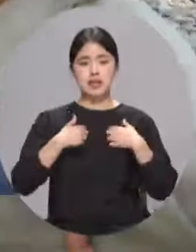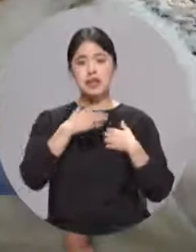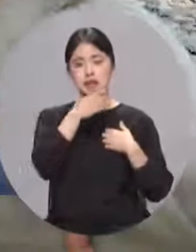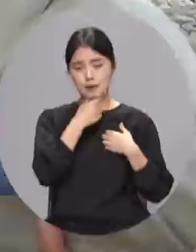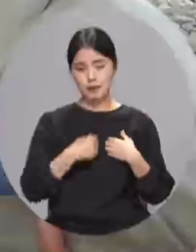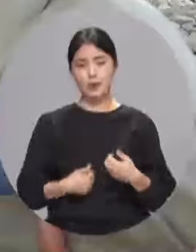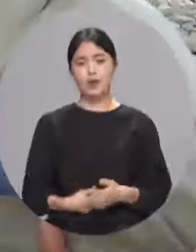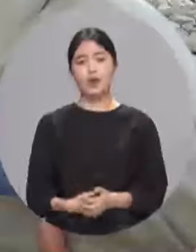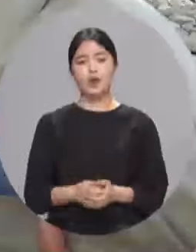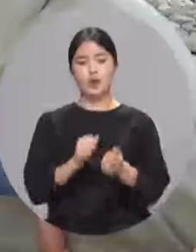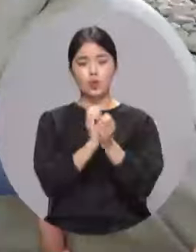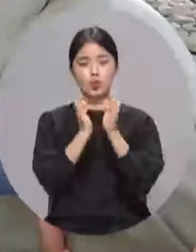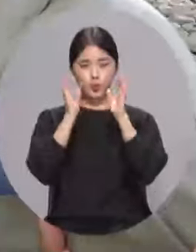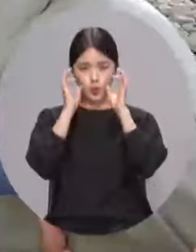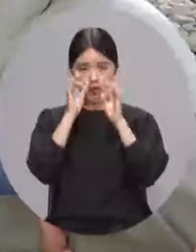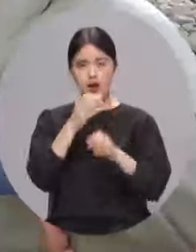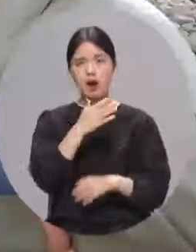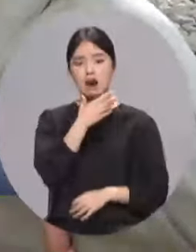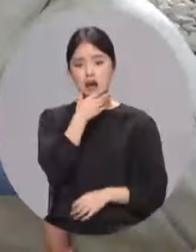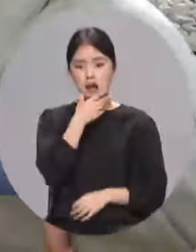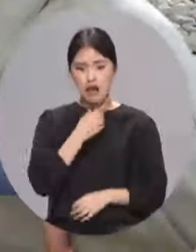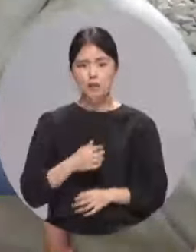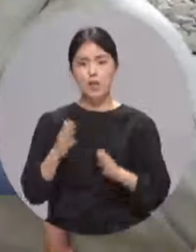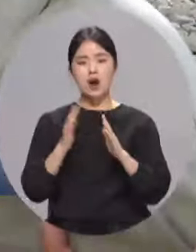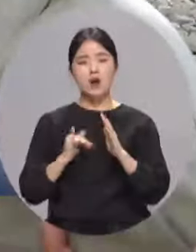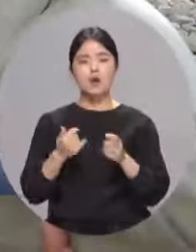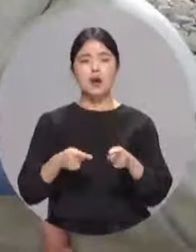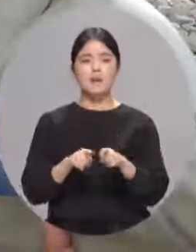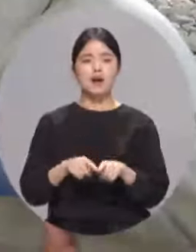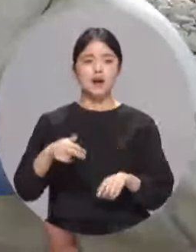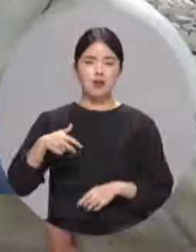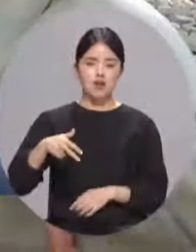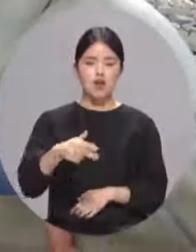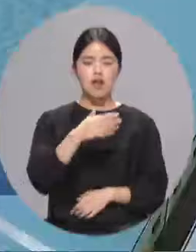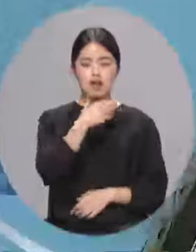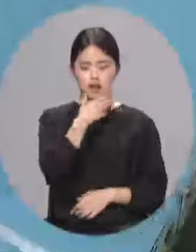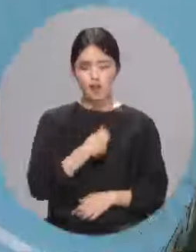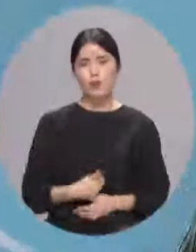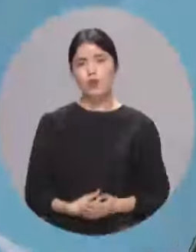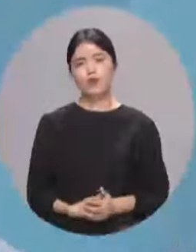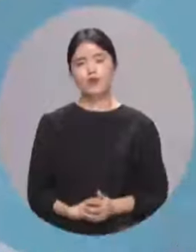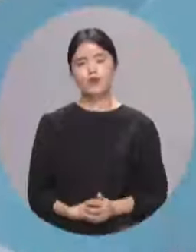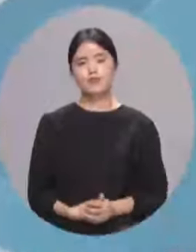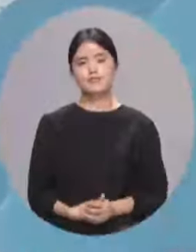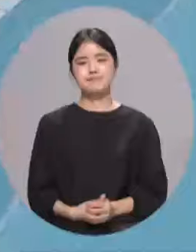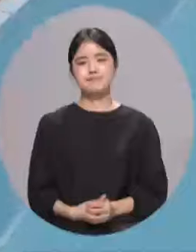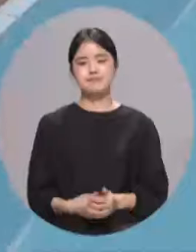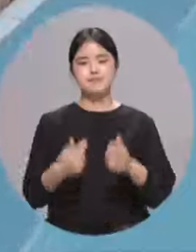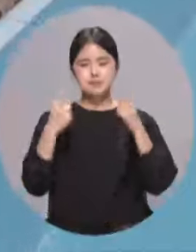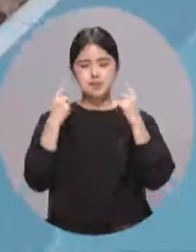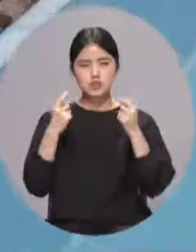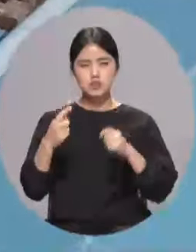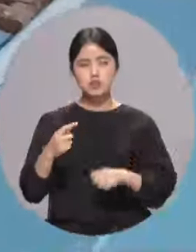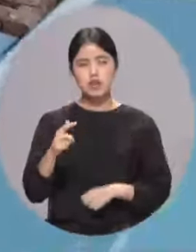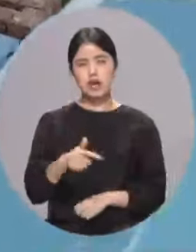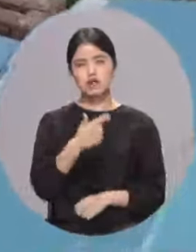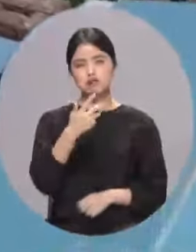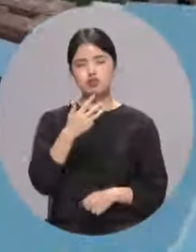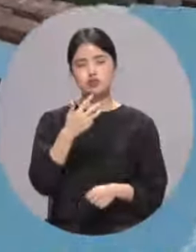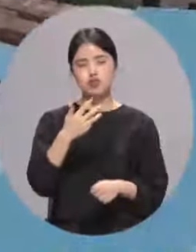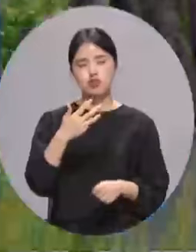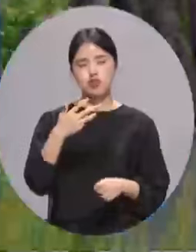행복해요. 꽃 보는 것도 행복하고 가족들이랑 걷는 것도 행복해요. 여전히 하루 8번씩